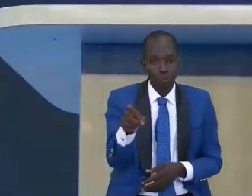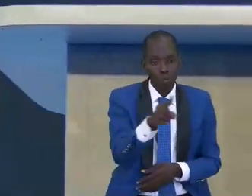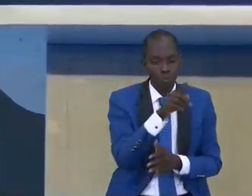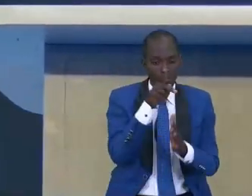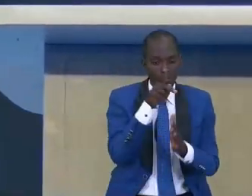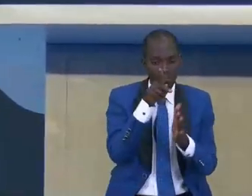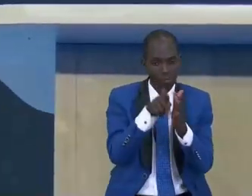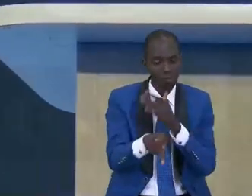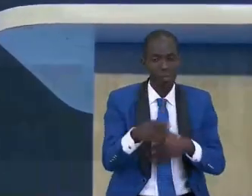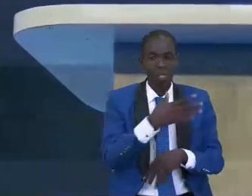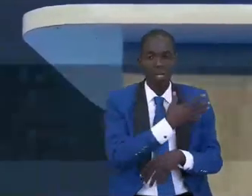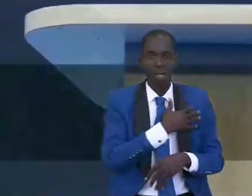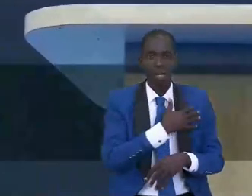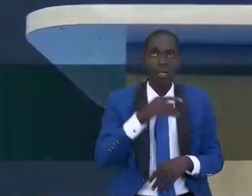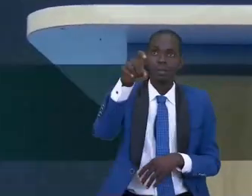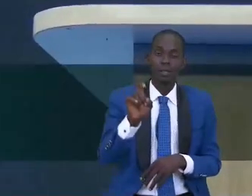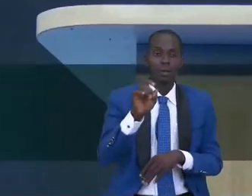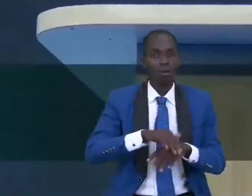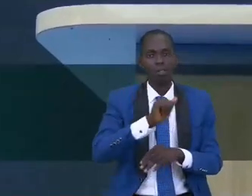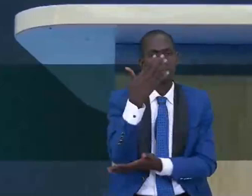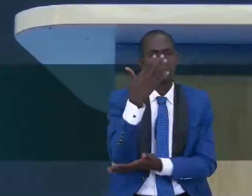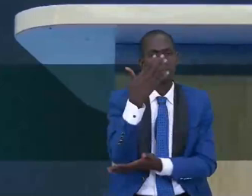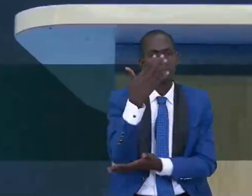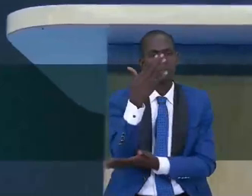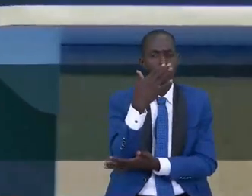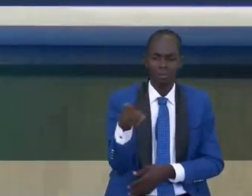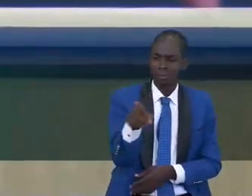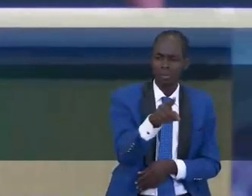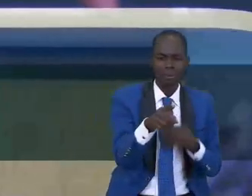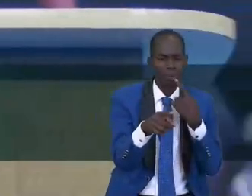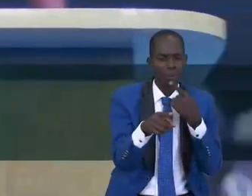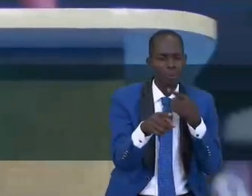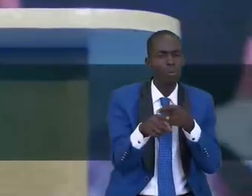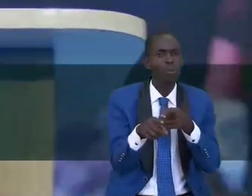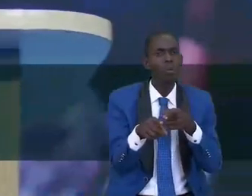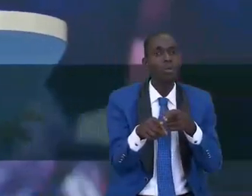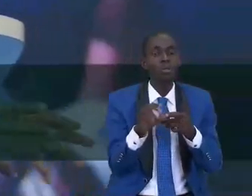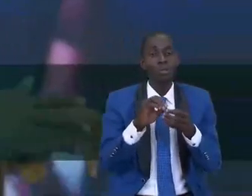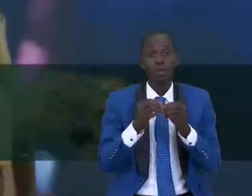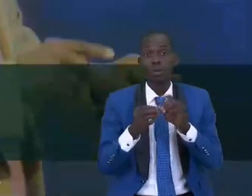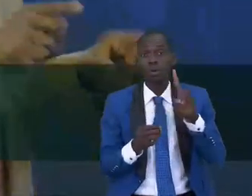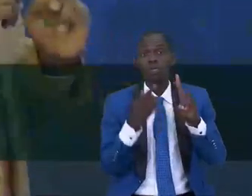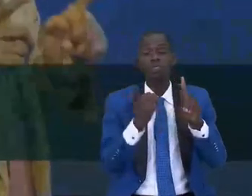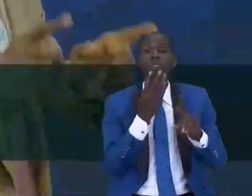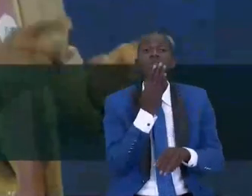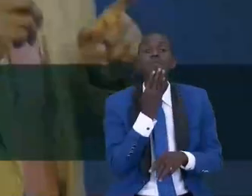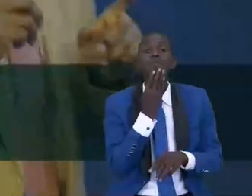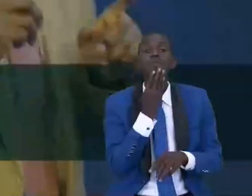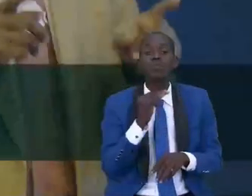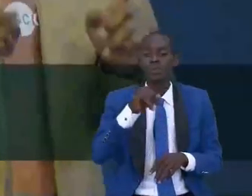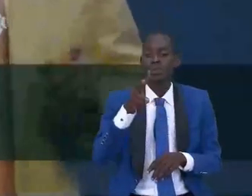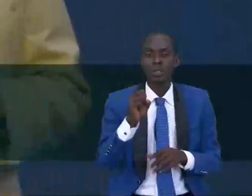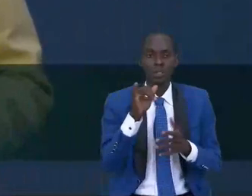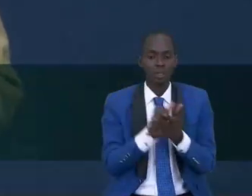Que vous avez tué en le pendant au bois. Qui sont ces gens-là? Vous, qui